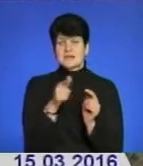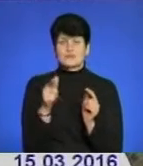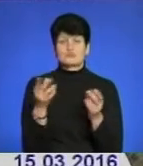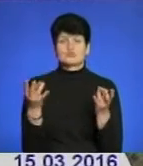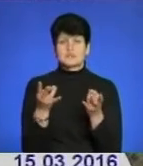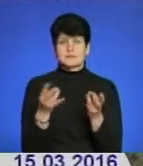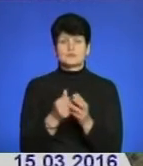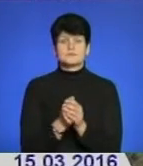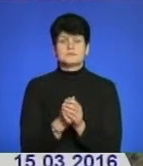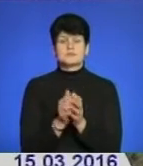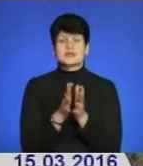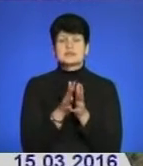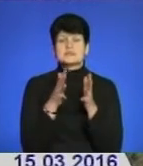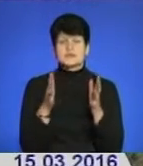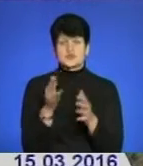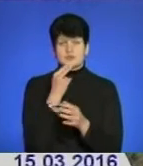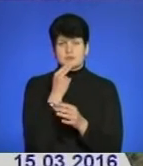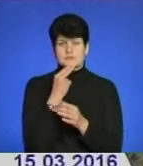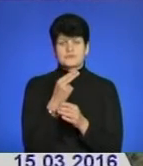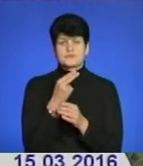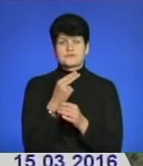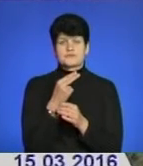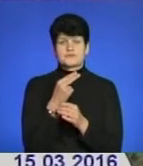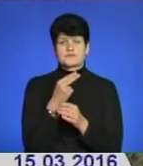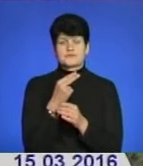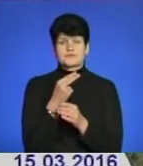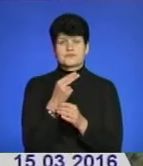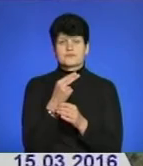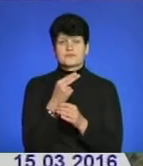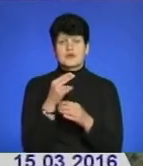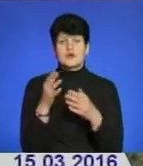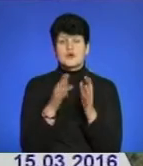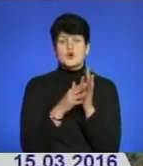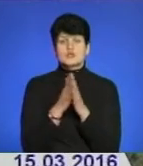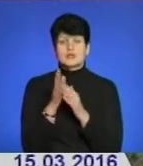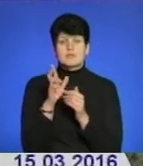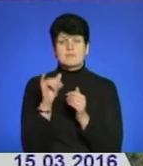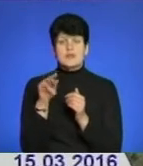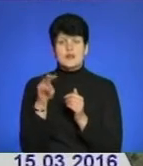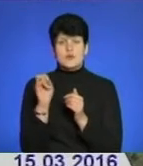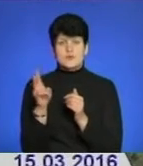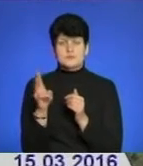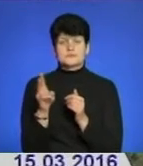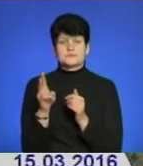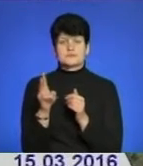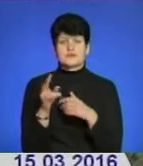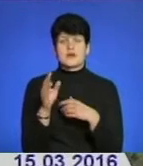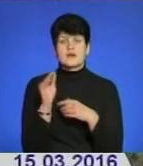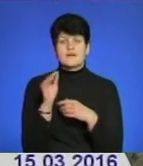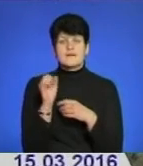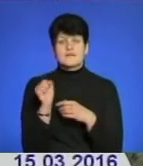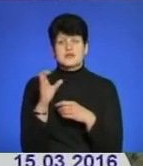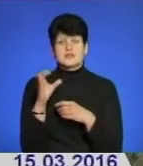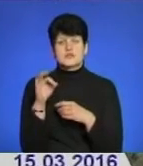потрібно збільшити вживання рослинного білка. Рослинний білок міститься в фасолі,